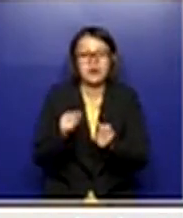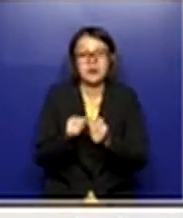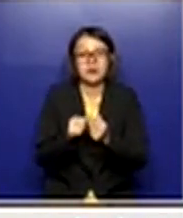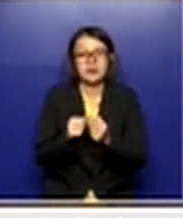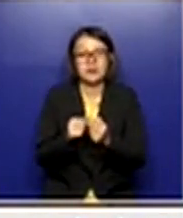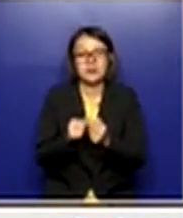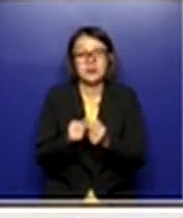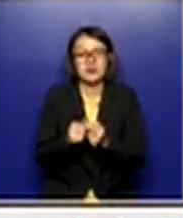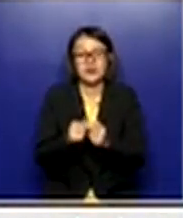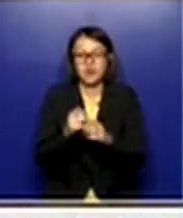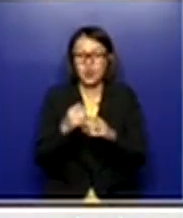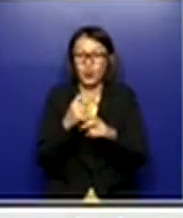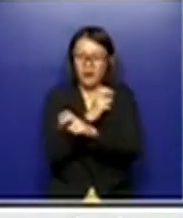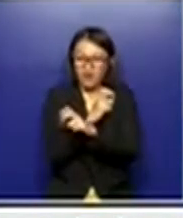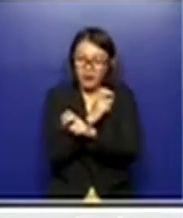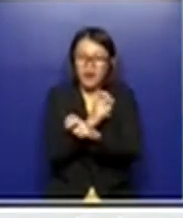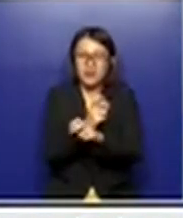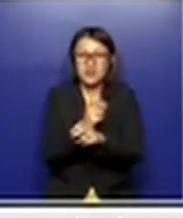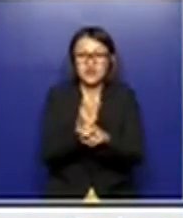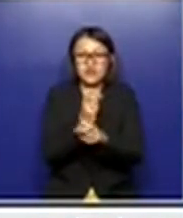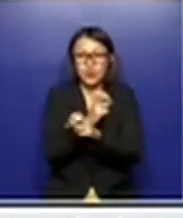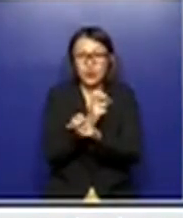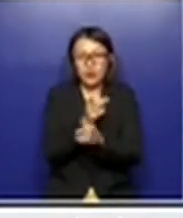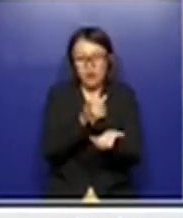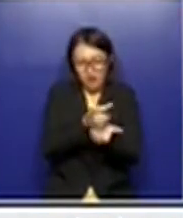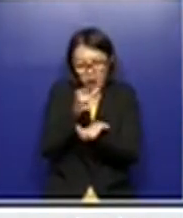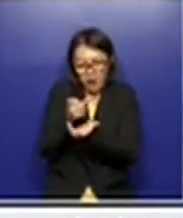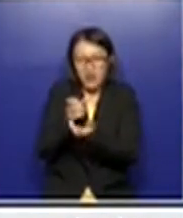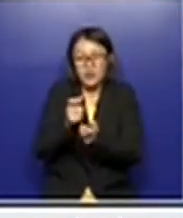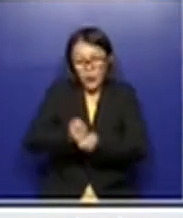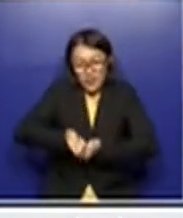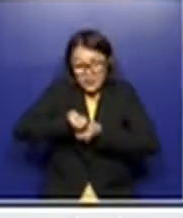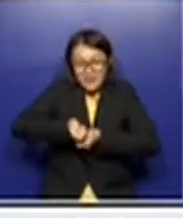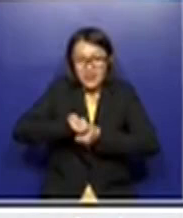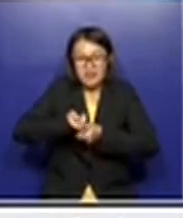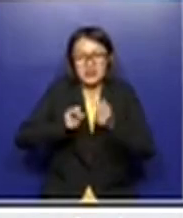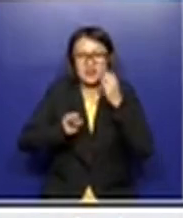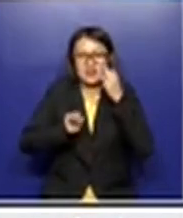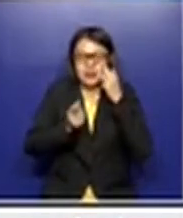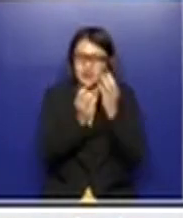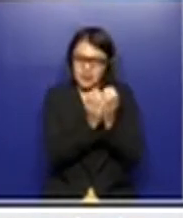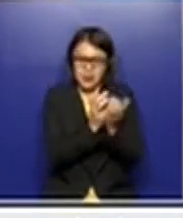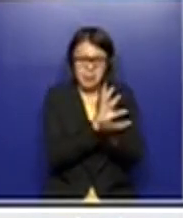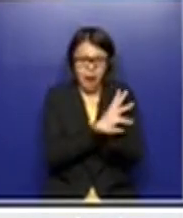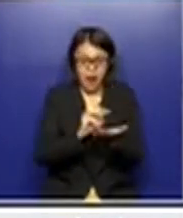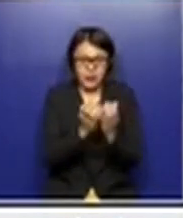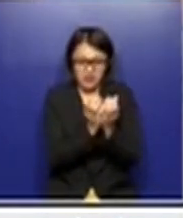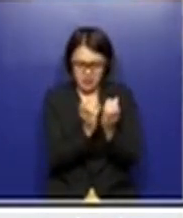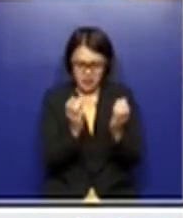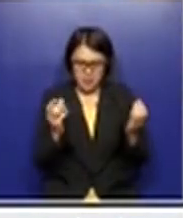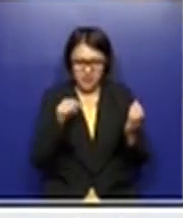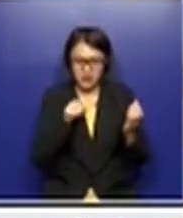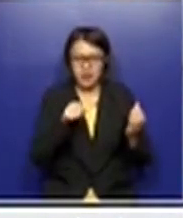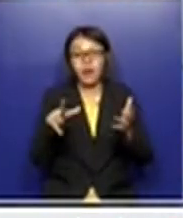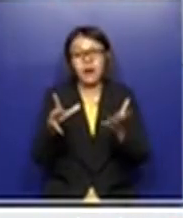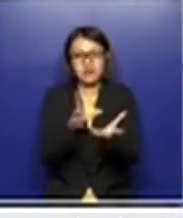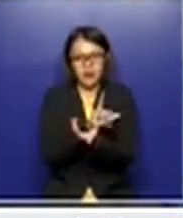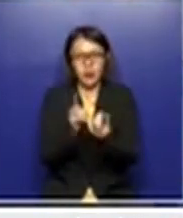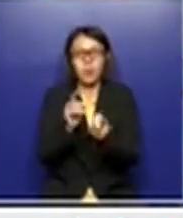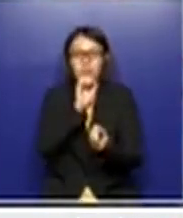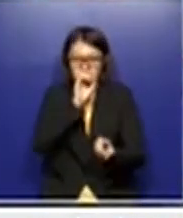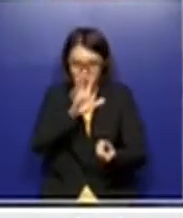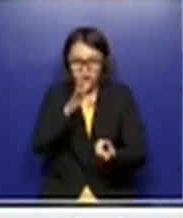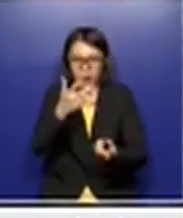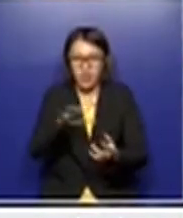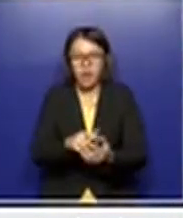นสารเคมีเกษตรนะคะซึ่งผลการศึกษาของธรรมศาสตร์ที่บอกเรื่องของผลตอบแทนทางสังคมที่ท่านได้กล่าวไปแล้วนะ